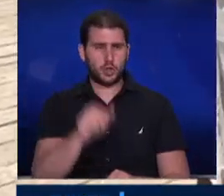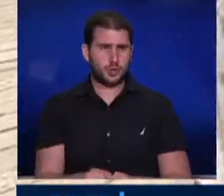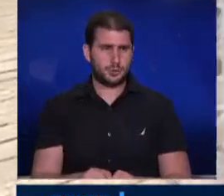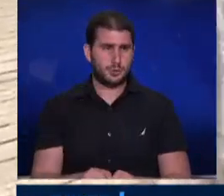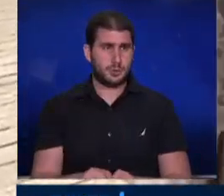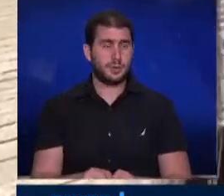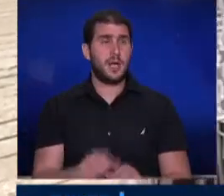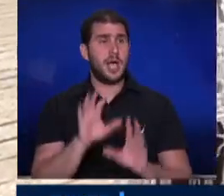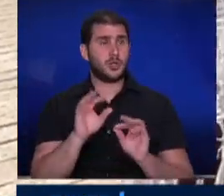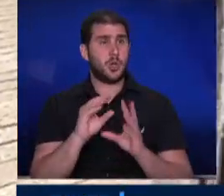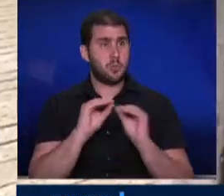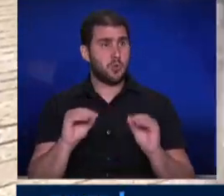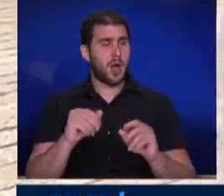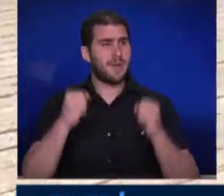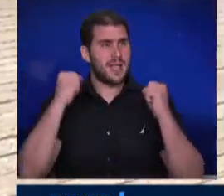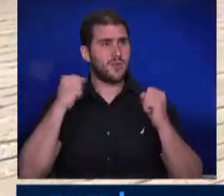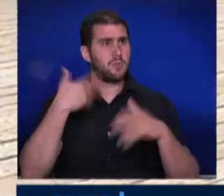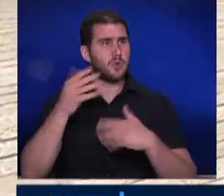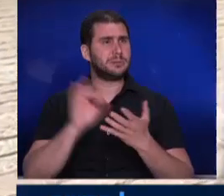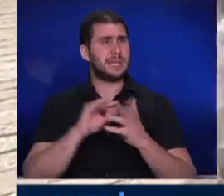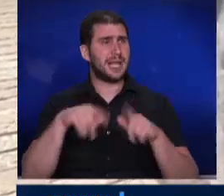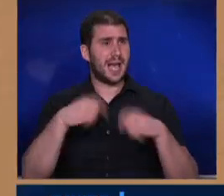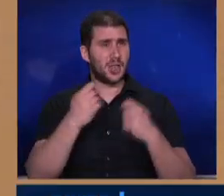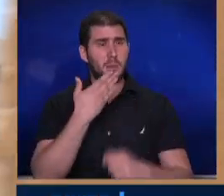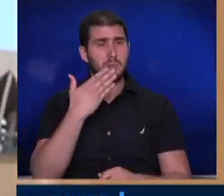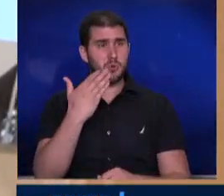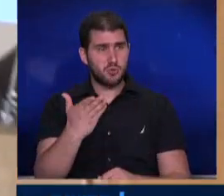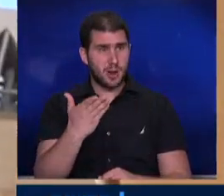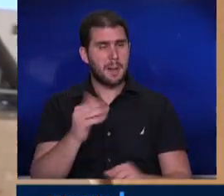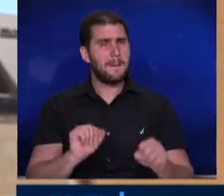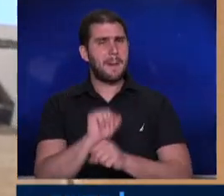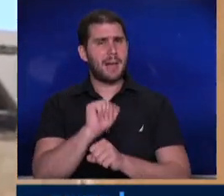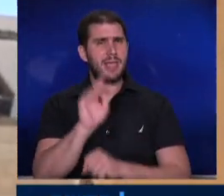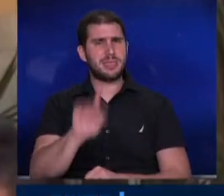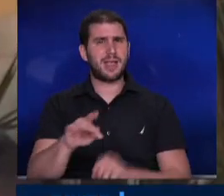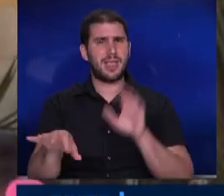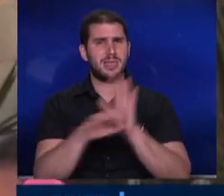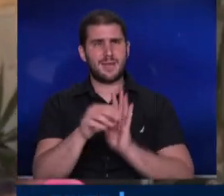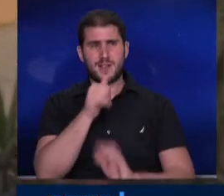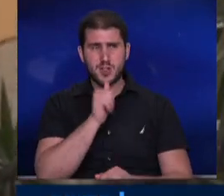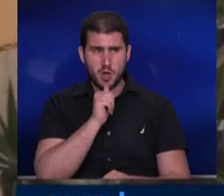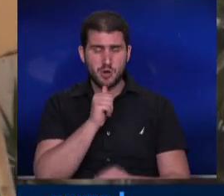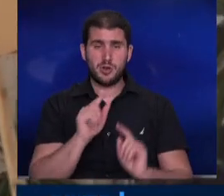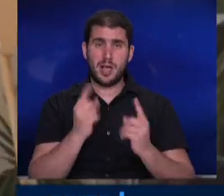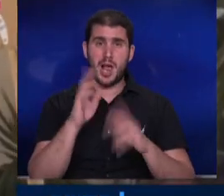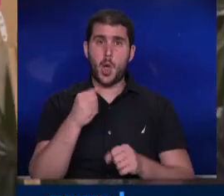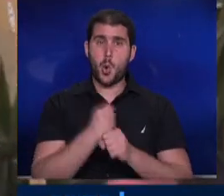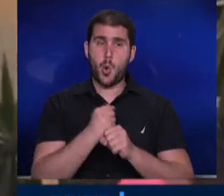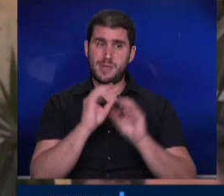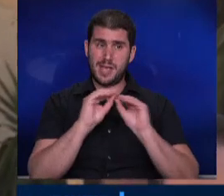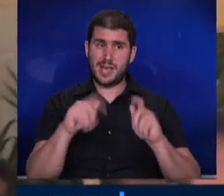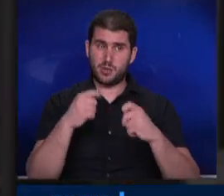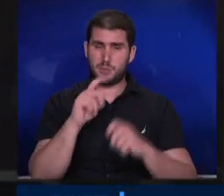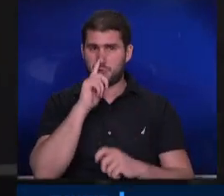עשרות מורים הפגינו היום מחוץ למשרד החינוך בירושלים במחאה נגד התו הירוק, שיחול על עובדי ההוראה החל